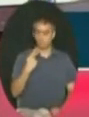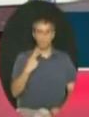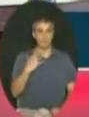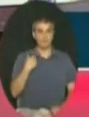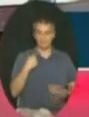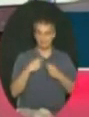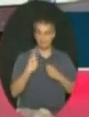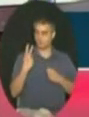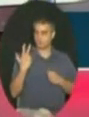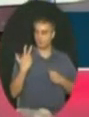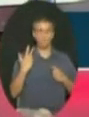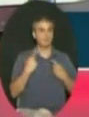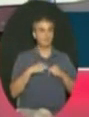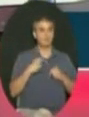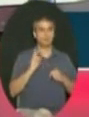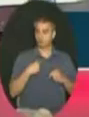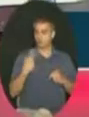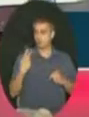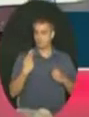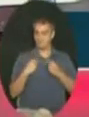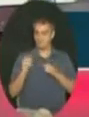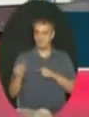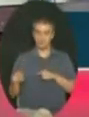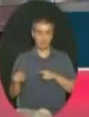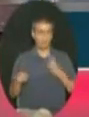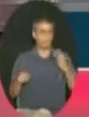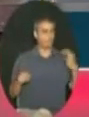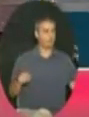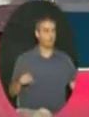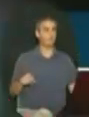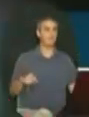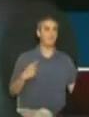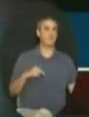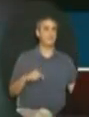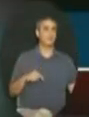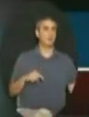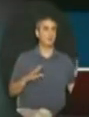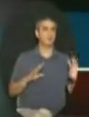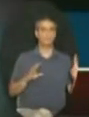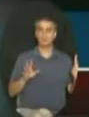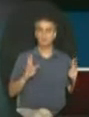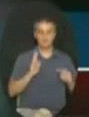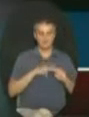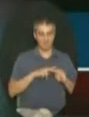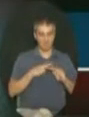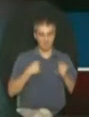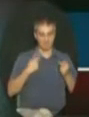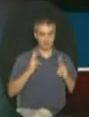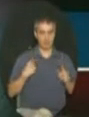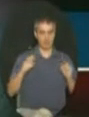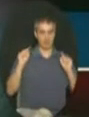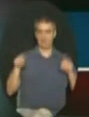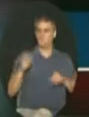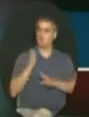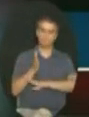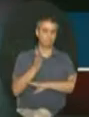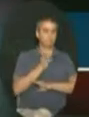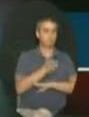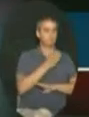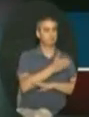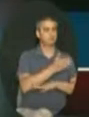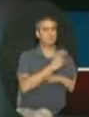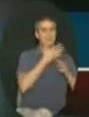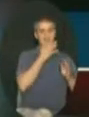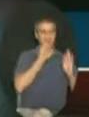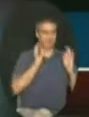האלה, אם אני חבר בשתיים, שלושה ועדות, יש לי ביומיים האלה את הוועדה הזאת, ביומיים האחרים את הוועדה היא, ואז אני יכול להופיע לוועדות